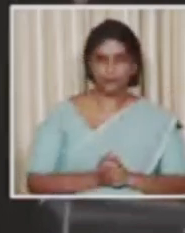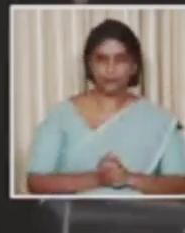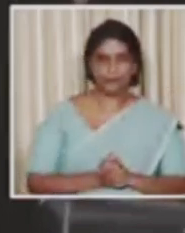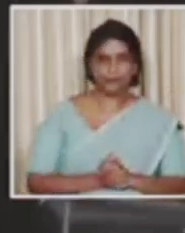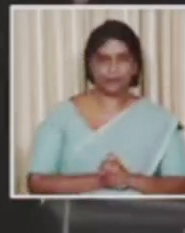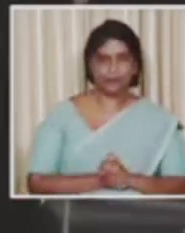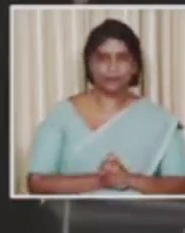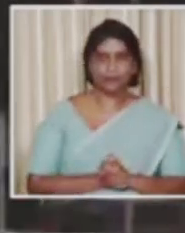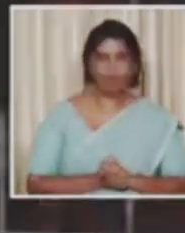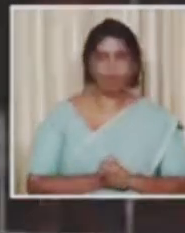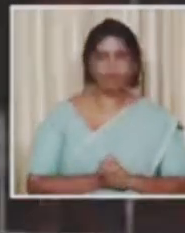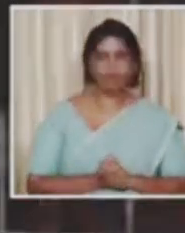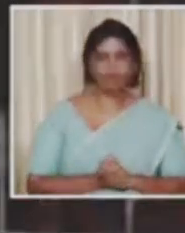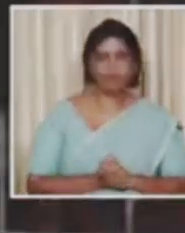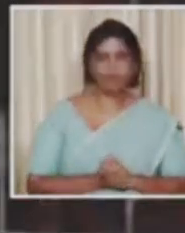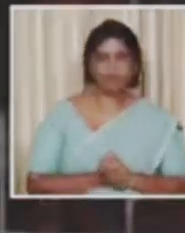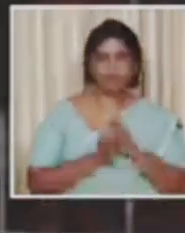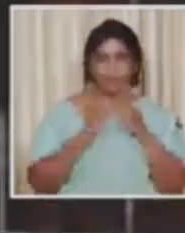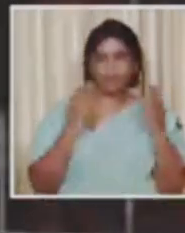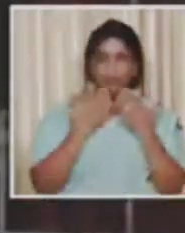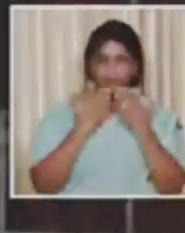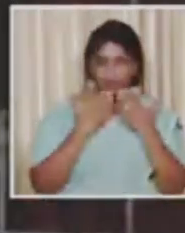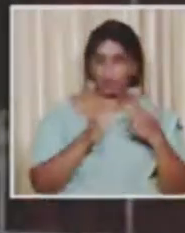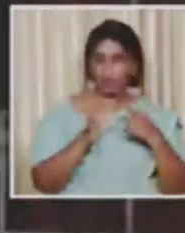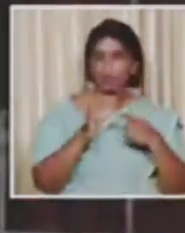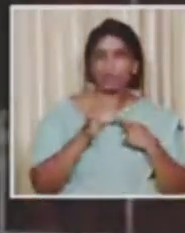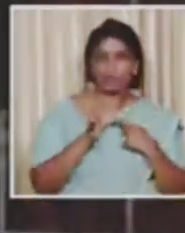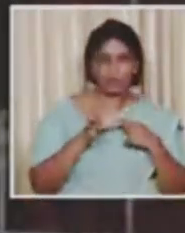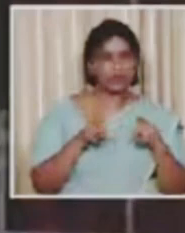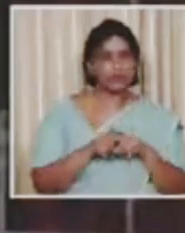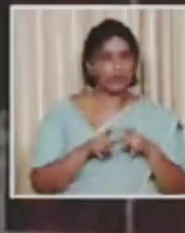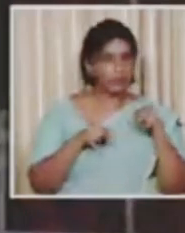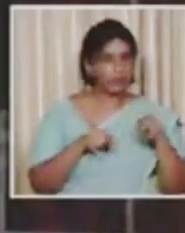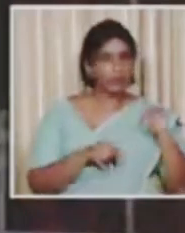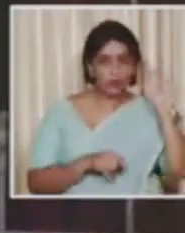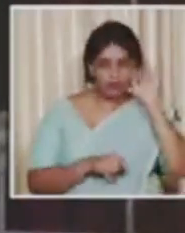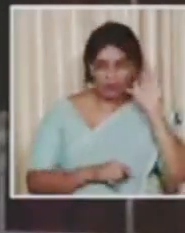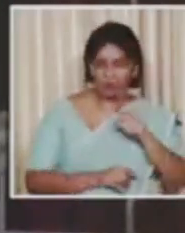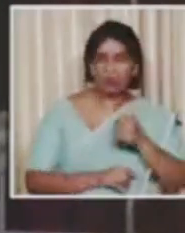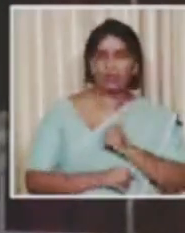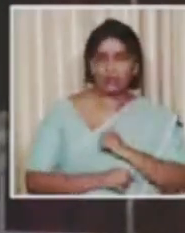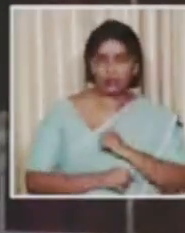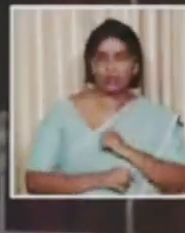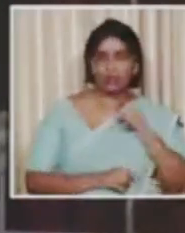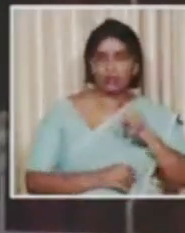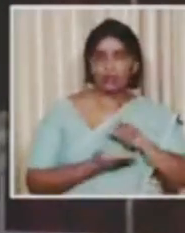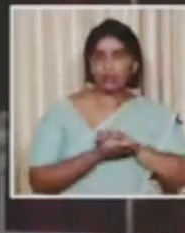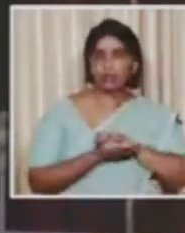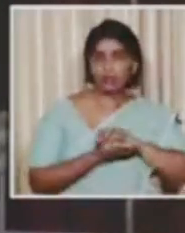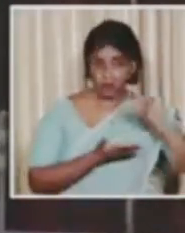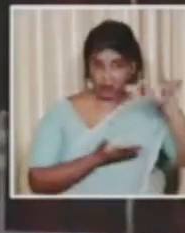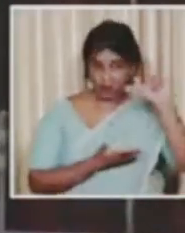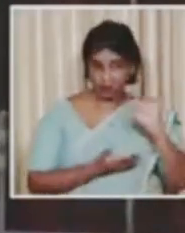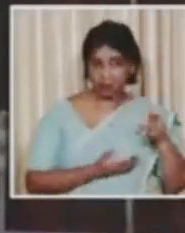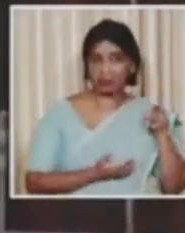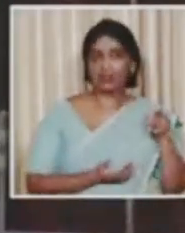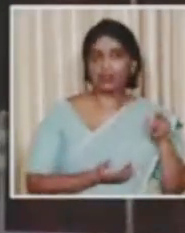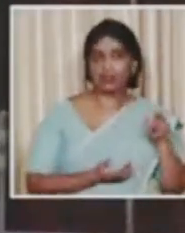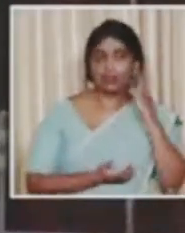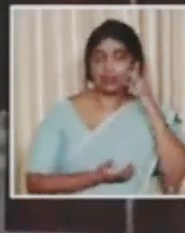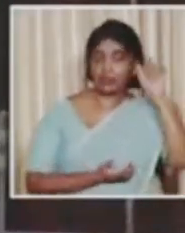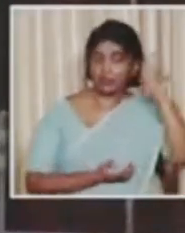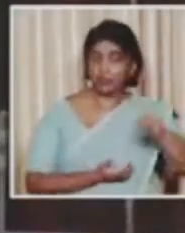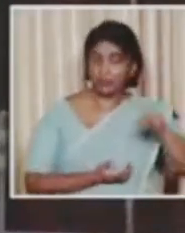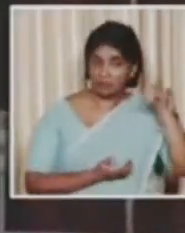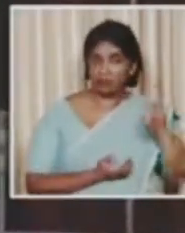ගරු අමාත්‍යමනි, බොහොම ස්තුතියි ඔබතුමාගේ පිළිතුරු වලට. ඒ වගේම දැනගන්න කැමති දැන් විදේශගත වෙලා ඉන්න